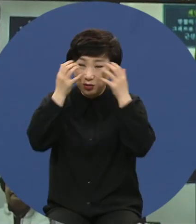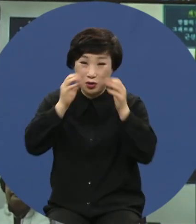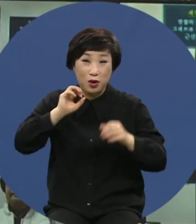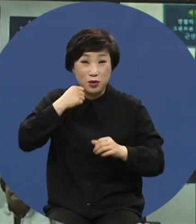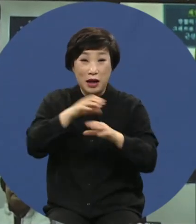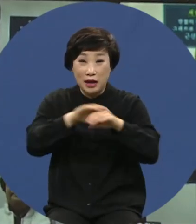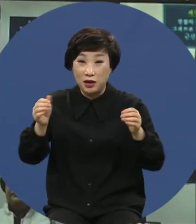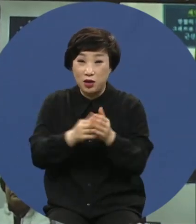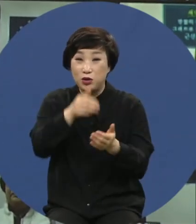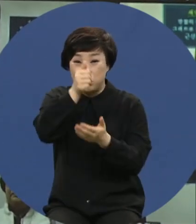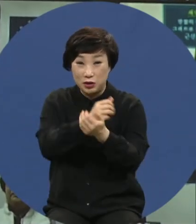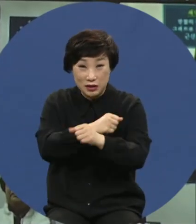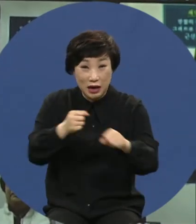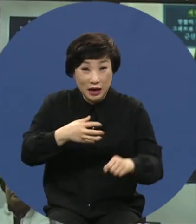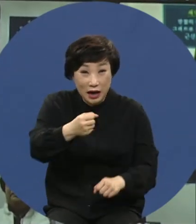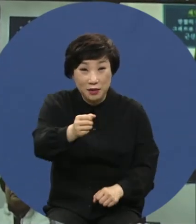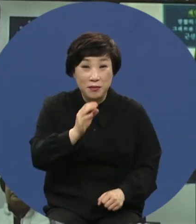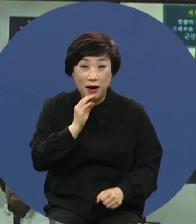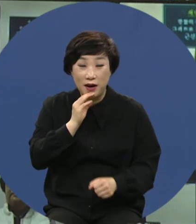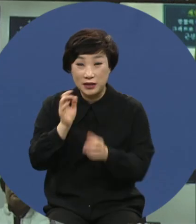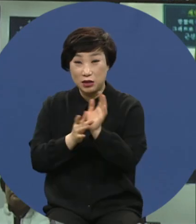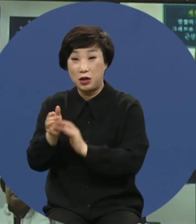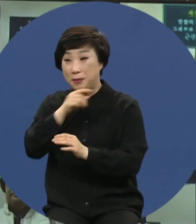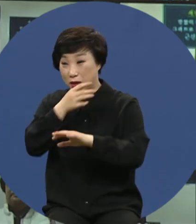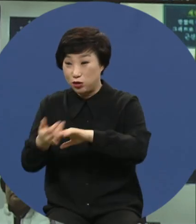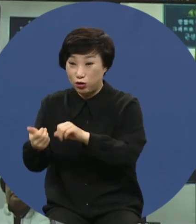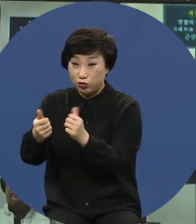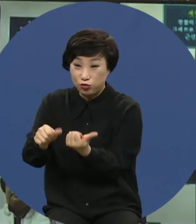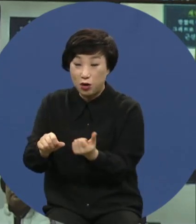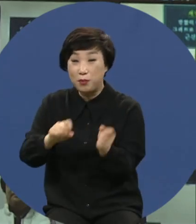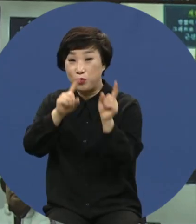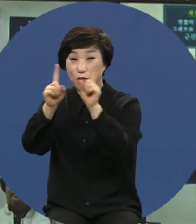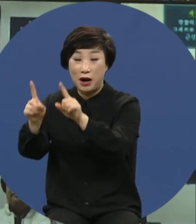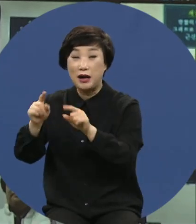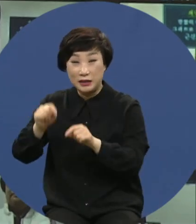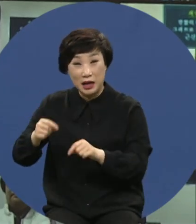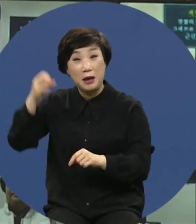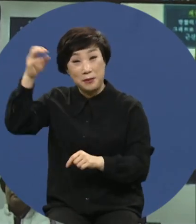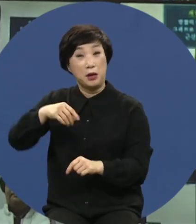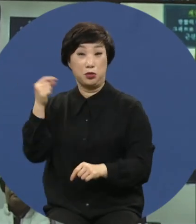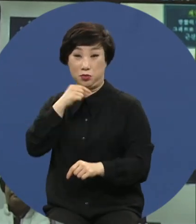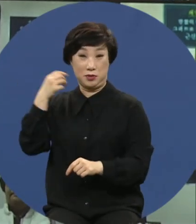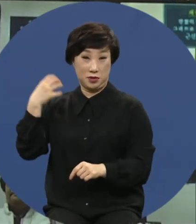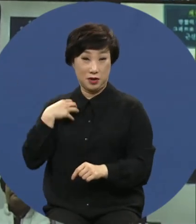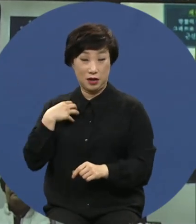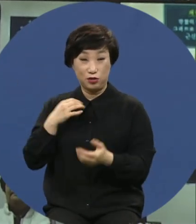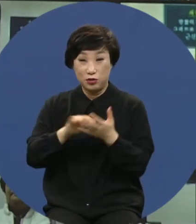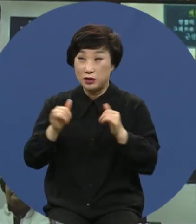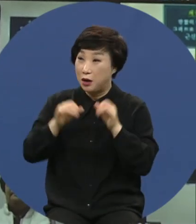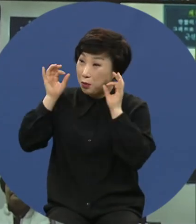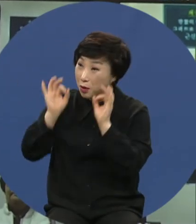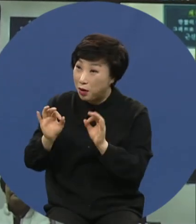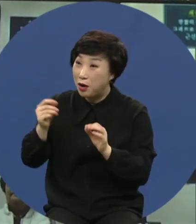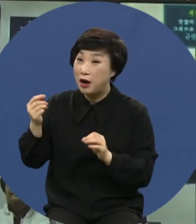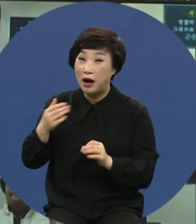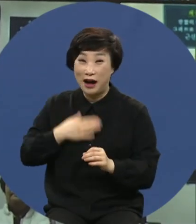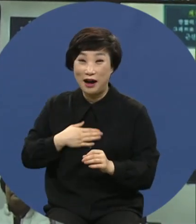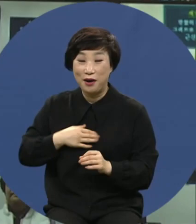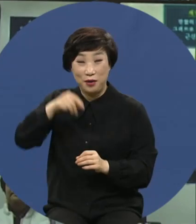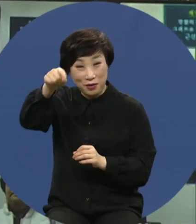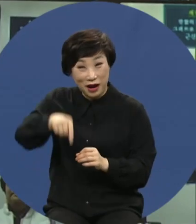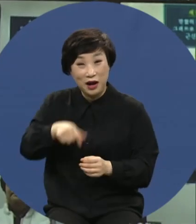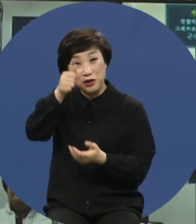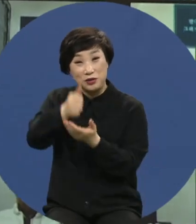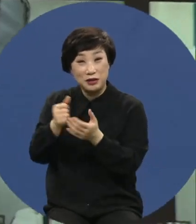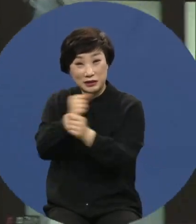받게 하지. 예수가 피 흘려 죽으시고 부활한 것이 빛이요 소금이기 때문에 많은 사람이 와서 회개하고 죄사함 받고